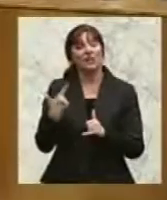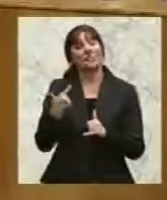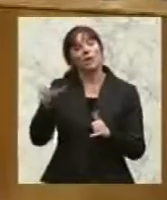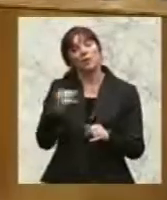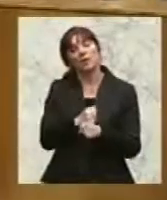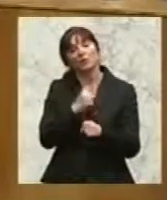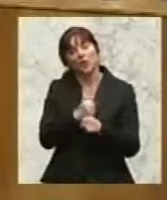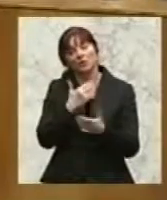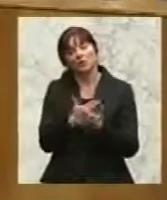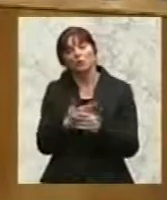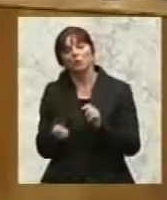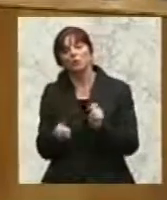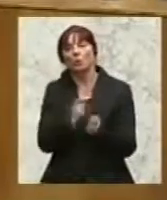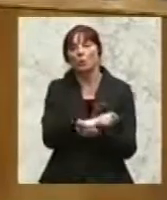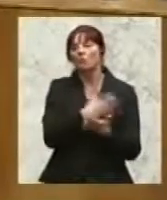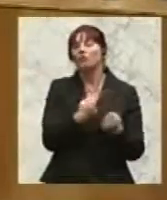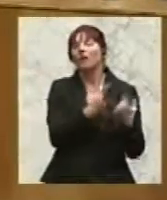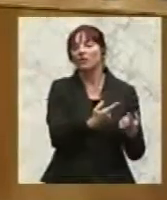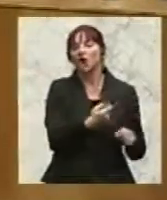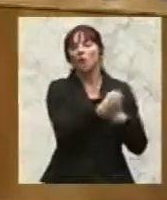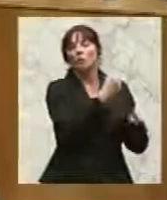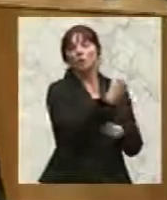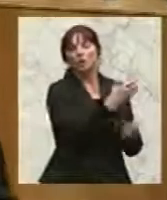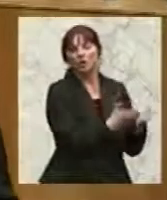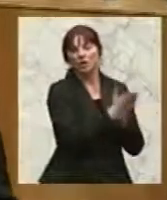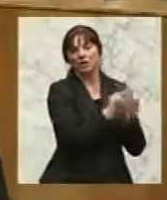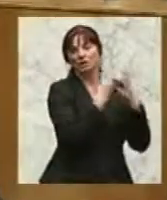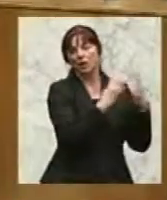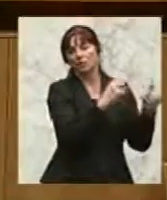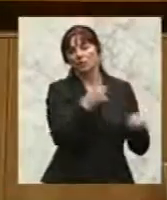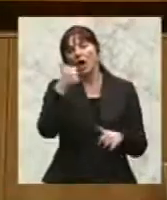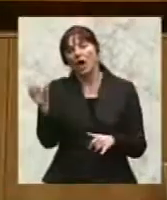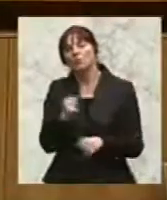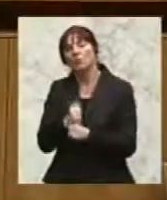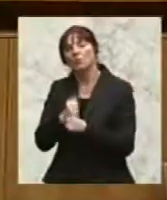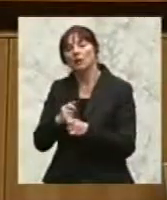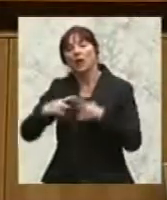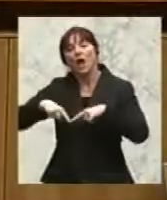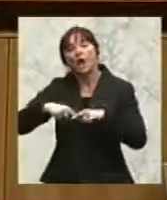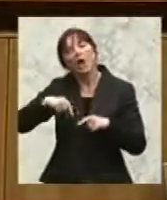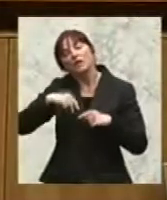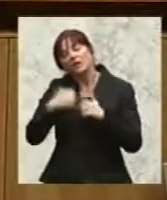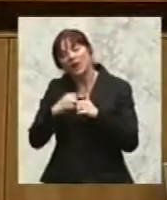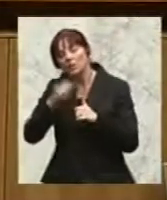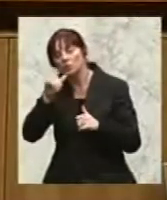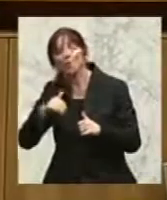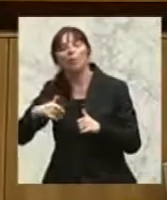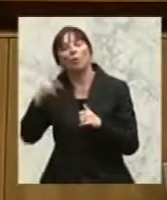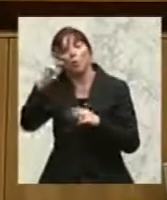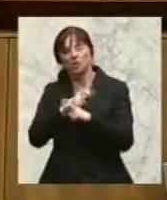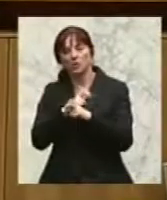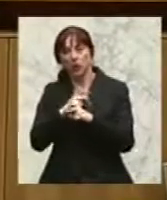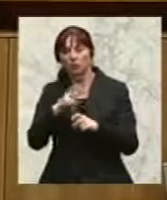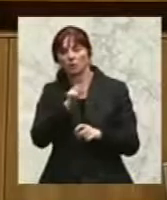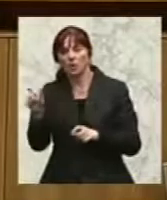in den Budgetdienst des Parlaments. Ein Mitarbeiter wurde zum Direktor des Landesrechnungshofes Oberösterreich bestellt, ein Mitarbeiter zum Direktor des Stadtrechnungshofes